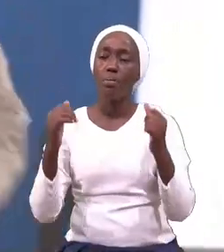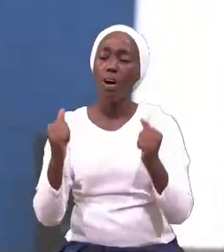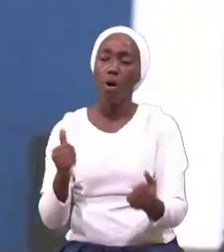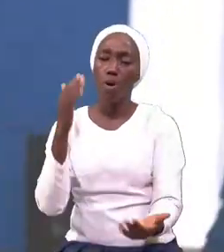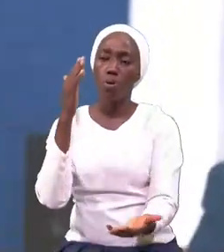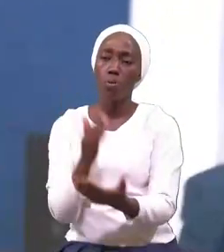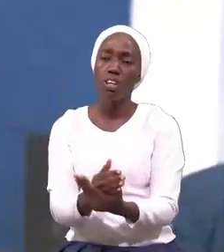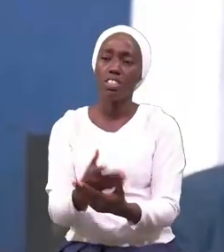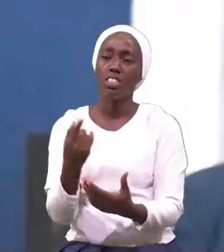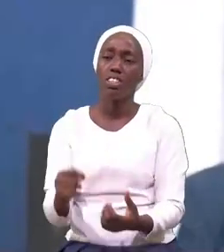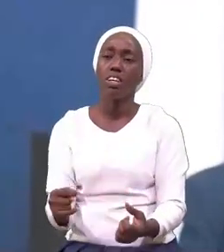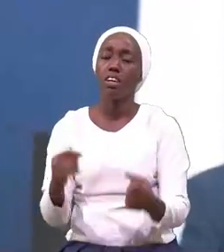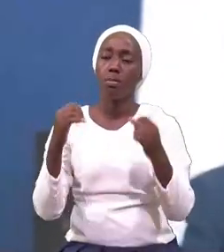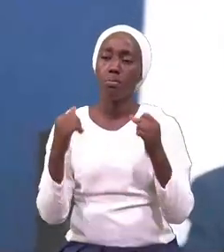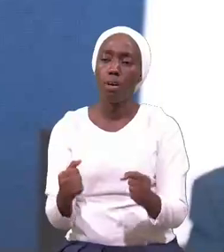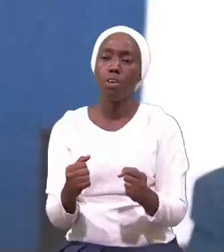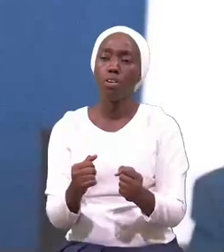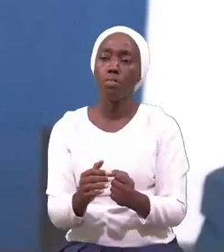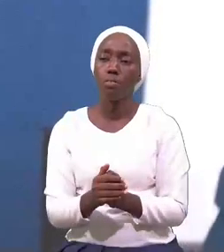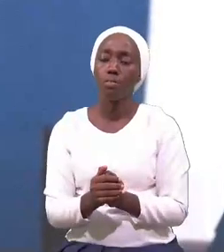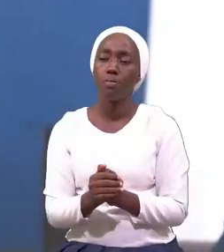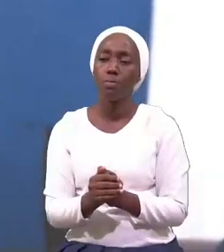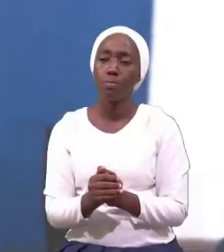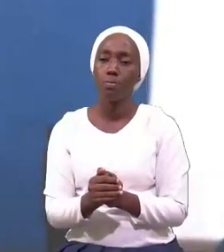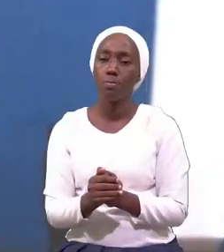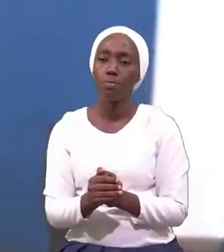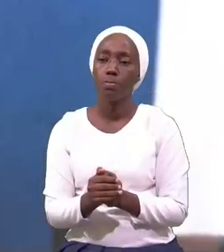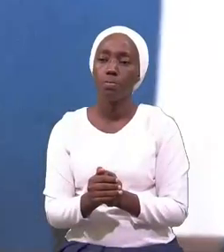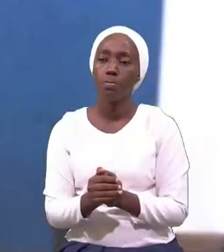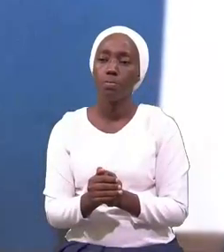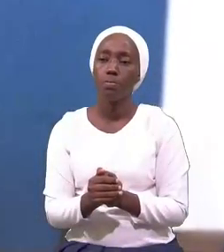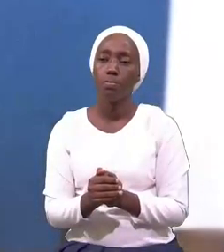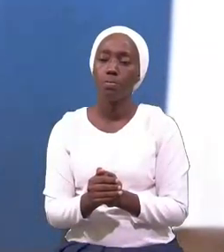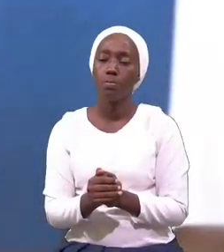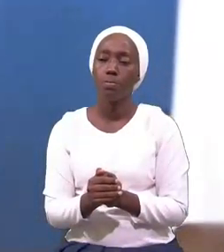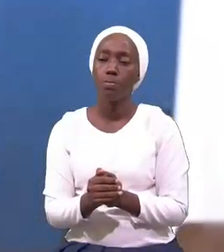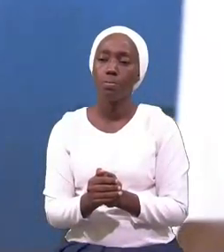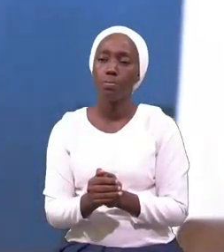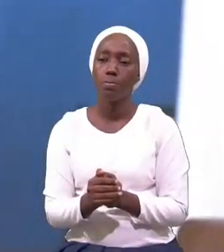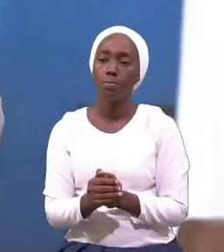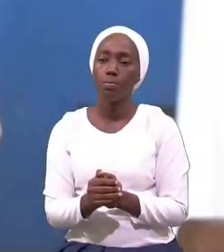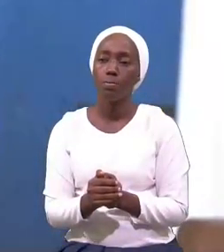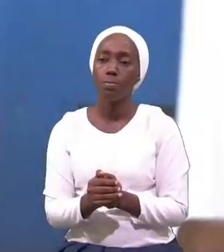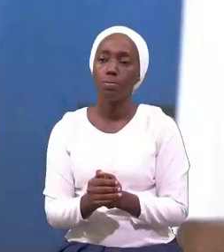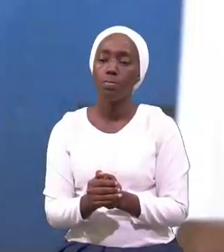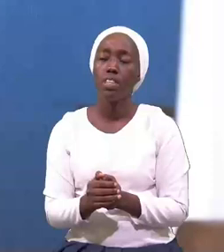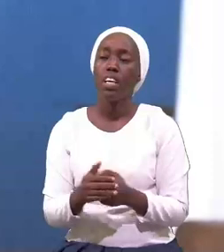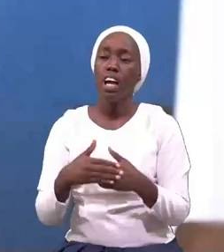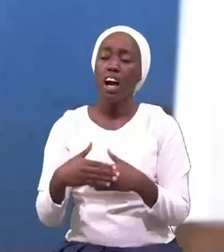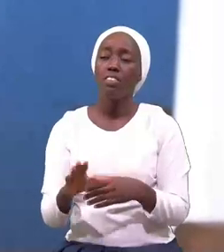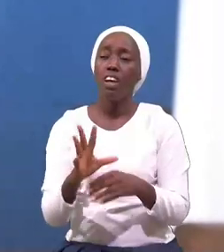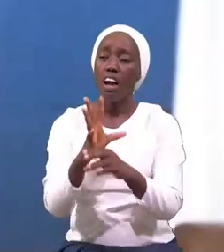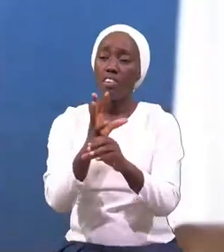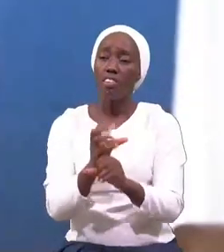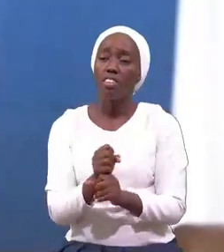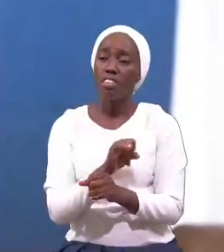Et je dois éviter aussi certaines choses qui vont limiter la puissance, qui vont éteindre la puissance et qui vont résister à la puissance. Après avoir